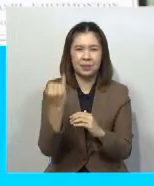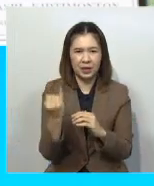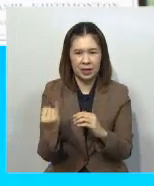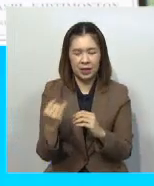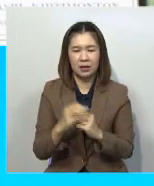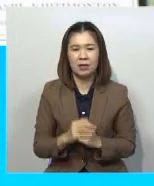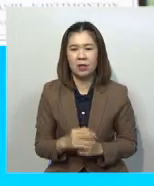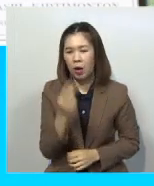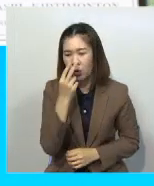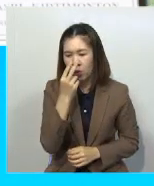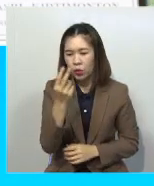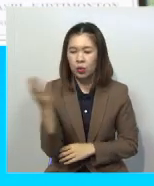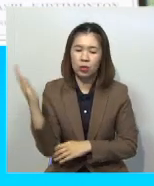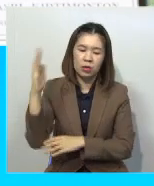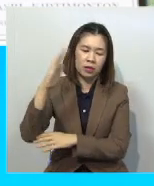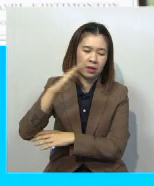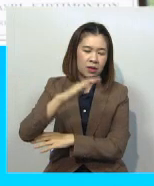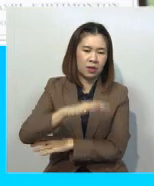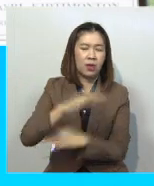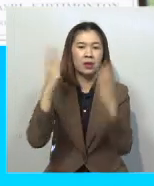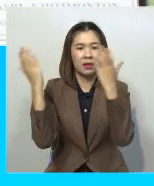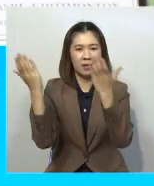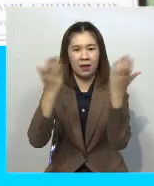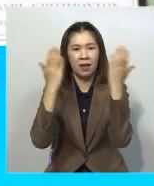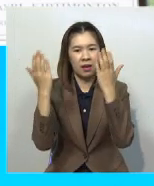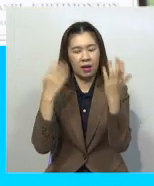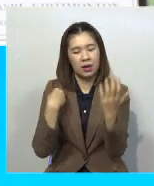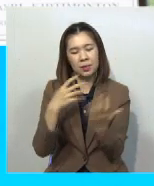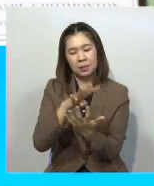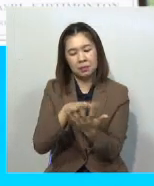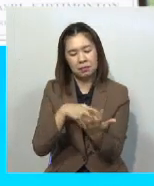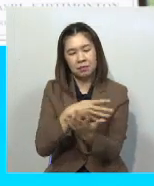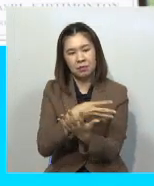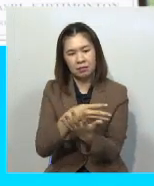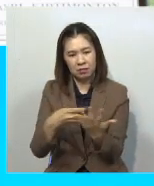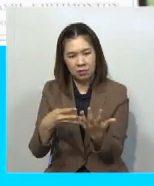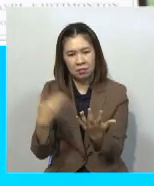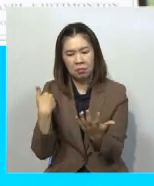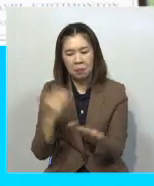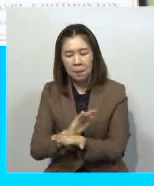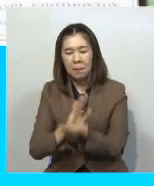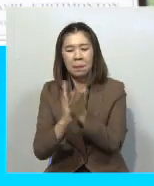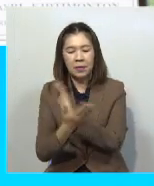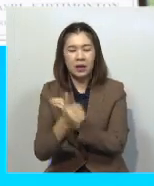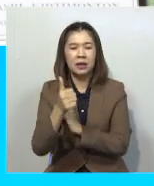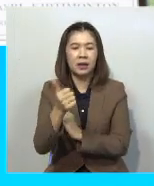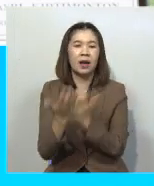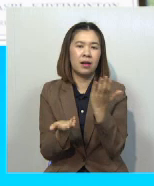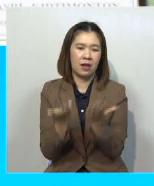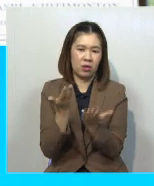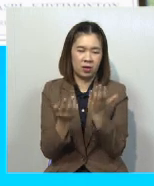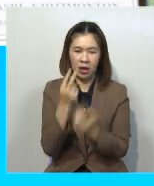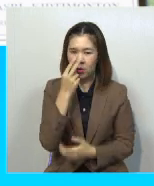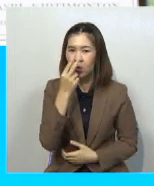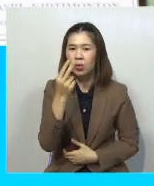างวันซึ่งโอกาสที่สภาพอากาศนี้อาจจะมีเงื่อนไขของสภาพอากาศอาจจะมีการเปลี่ยนแปลงได้เราก็ต้องติดตามช่ว